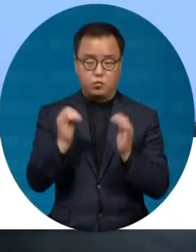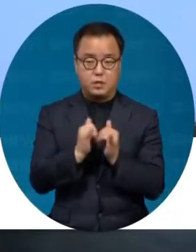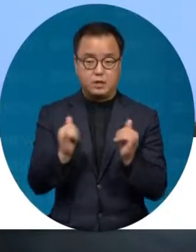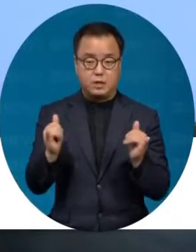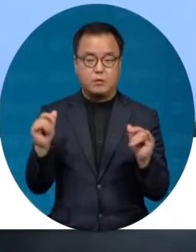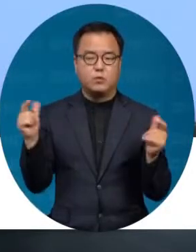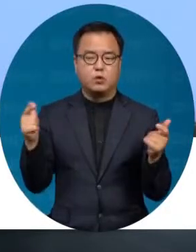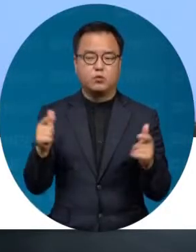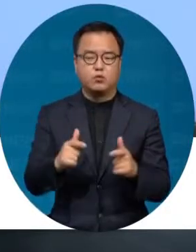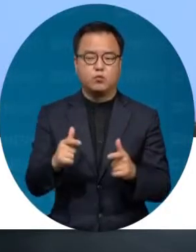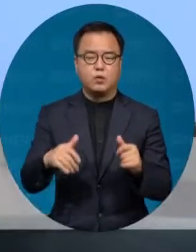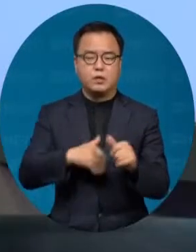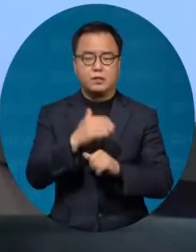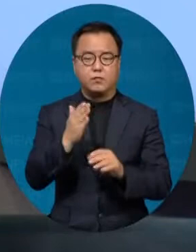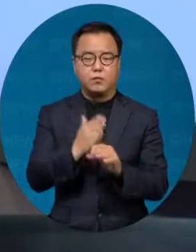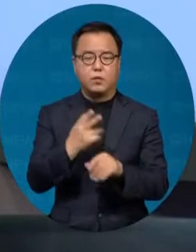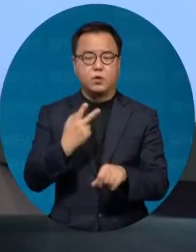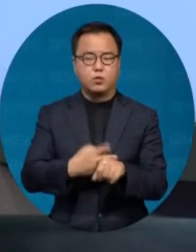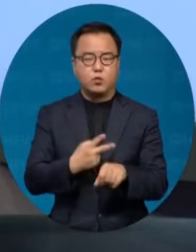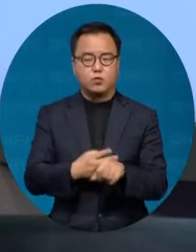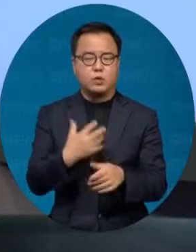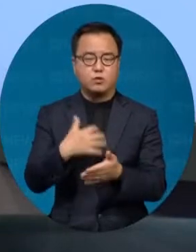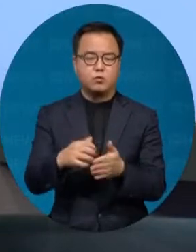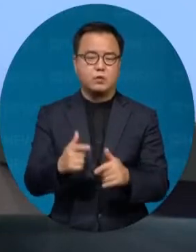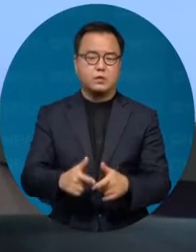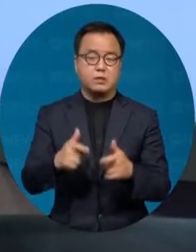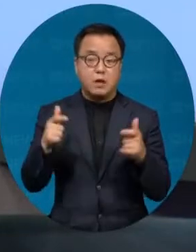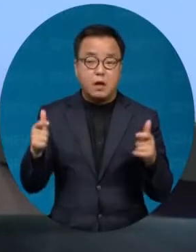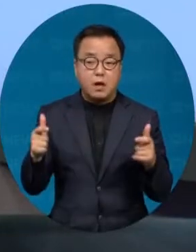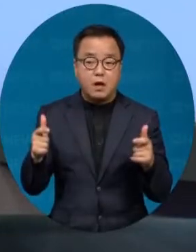교원 만 또 늘릴 수도 없는 상황입니다